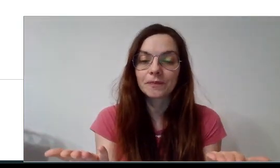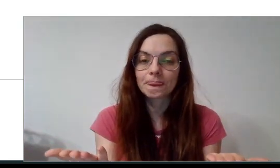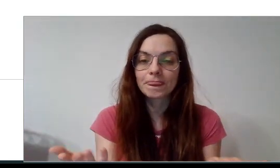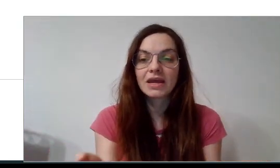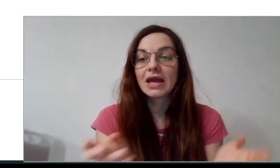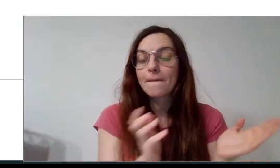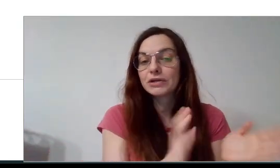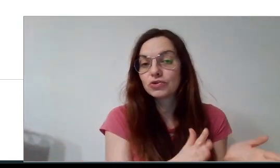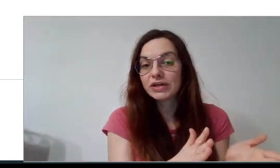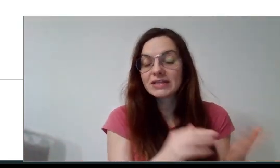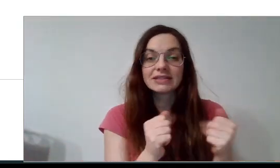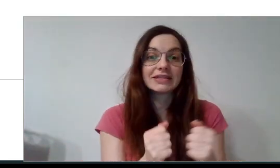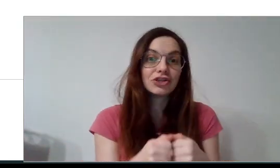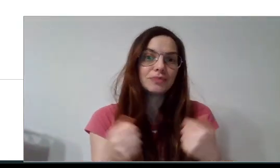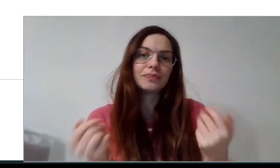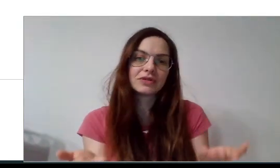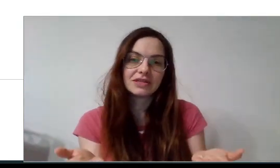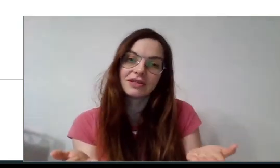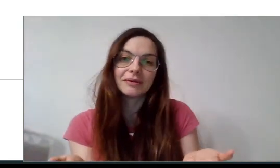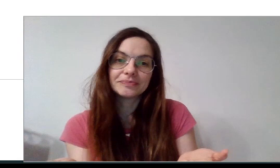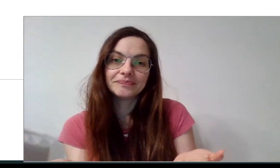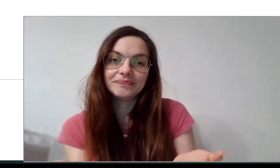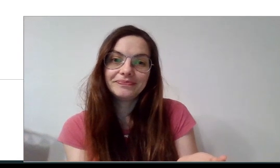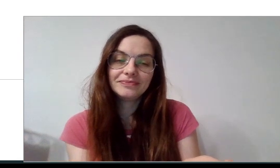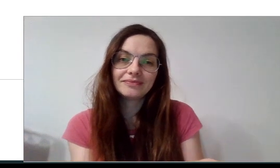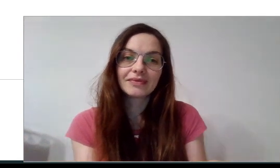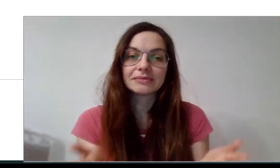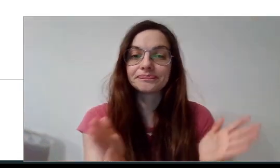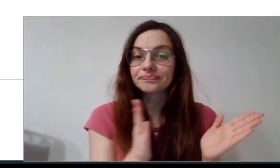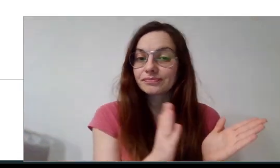bezuhen. Bezuhen znači posetiti.